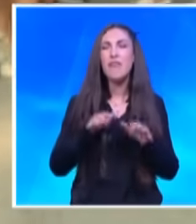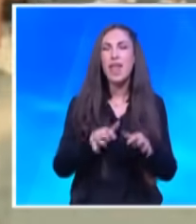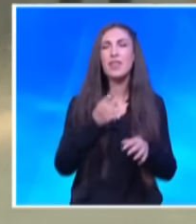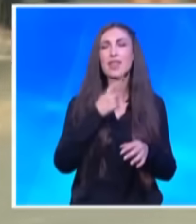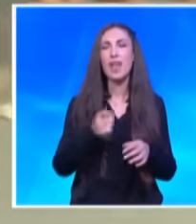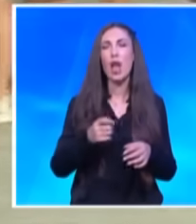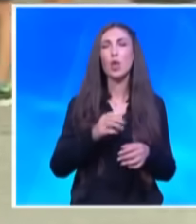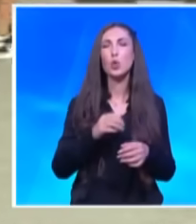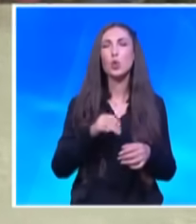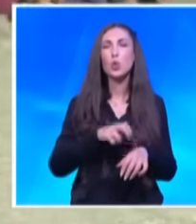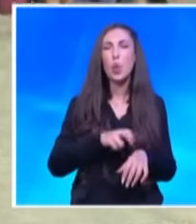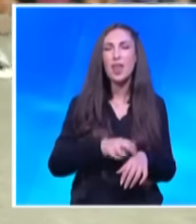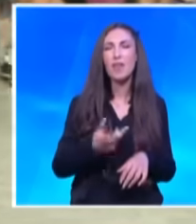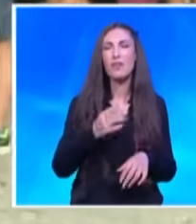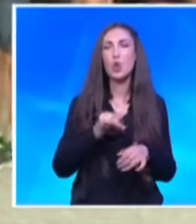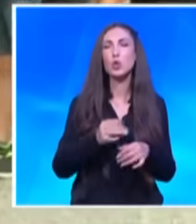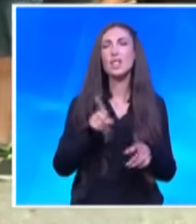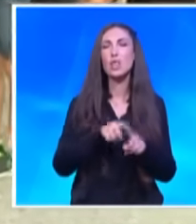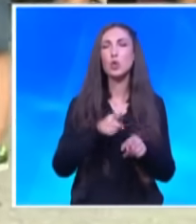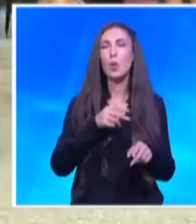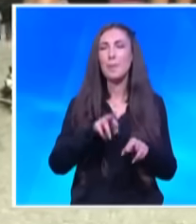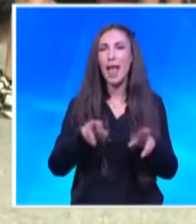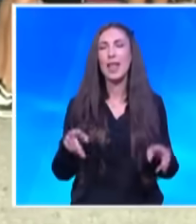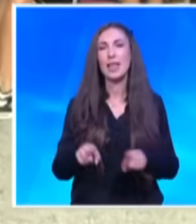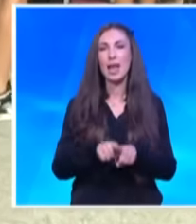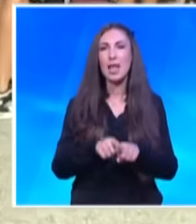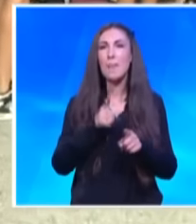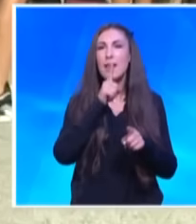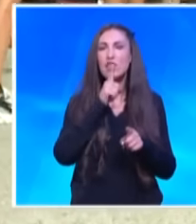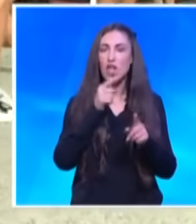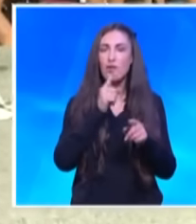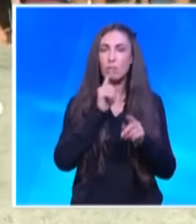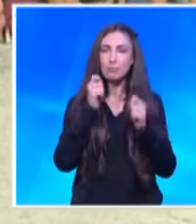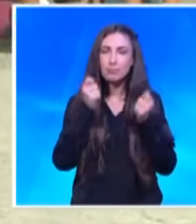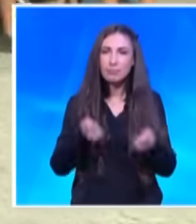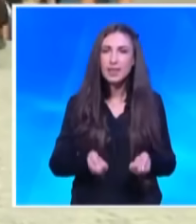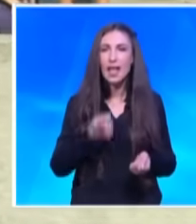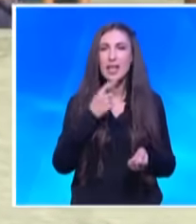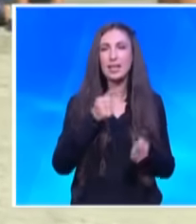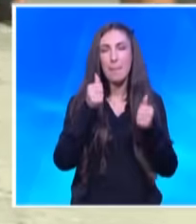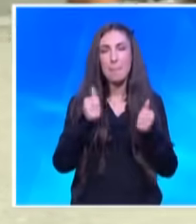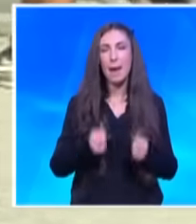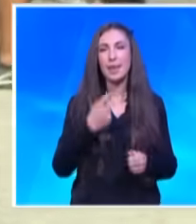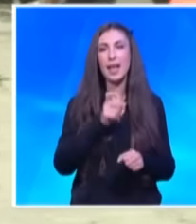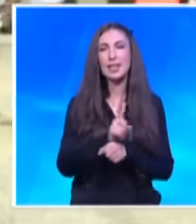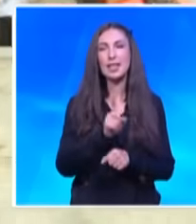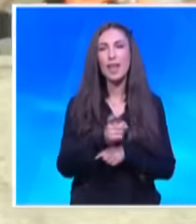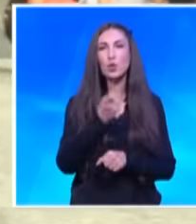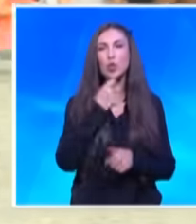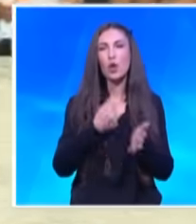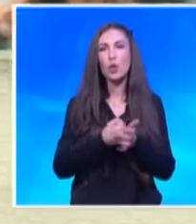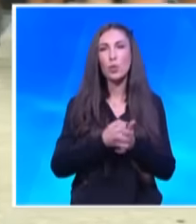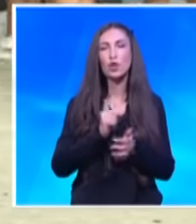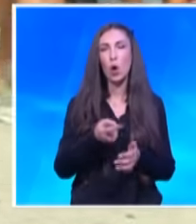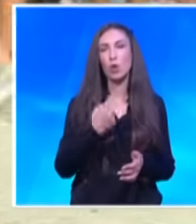и приятели на семействата от футболният отбор, в мълчаливо бдение, за да почетат паметта на 11-годишният футболист на Дунав, който